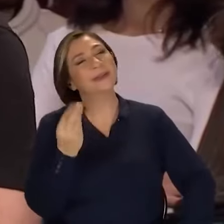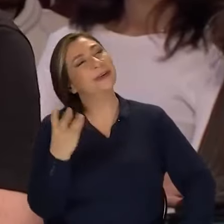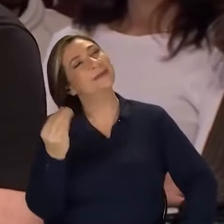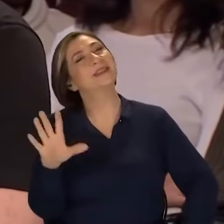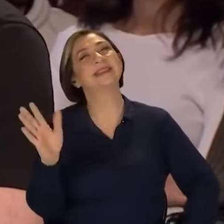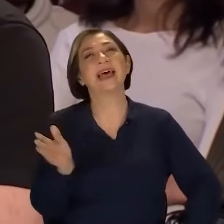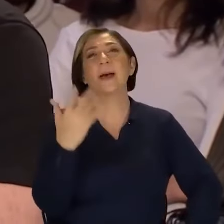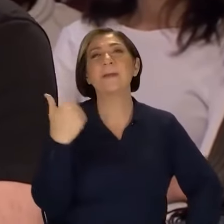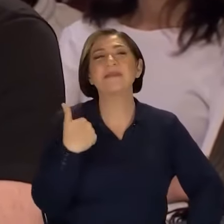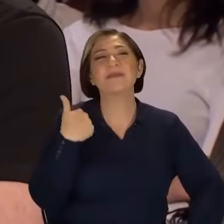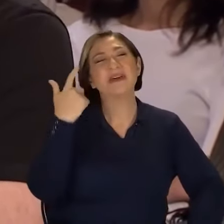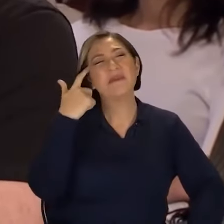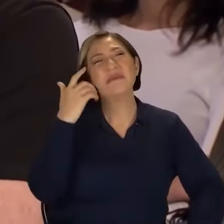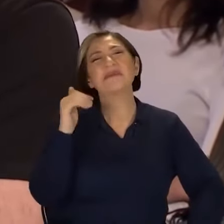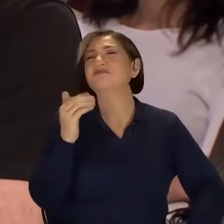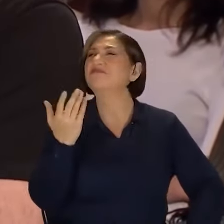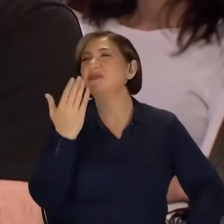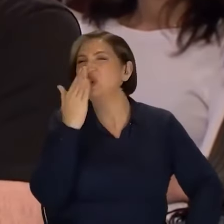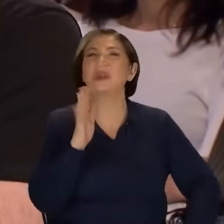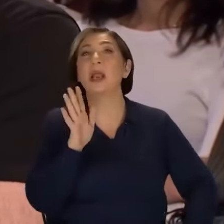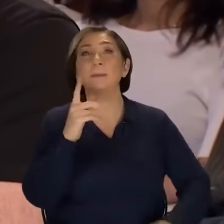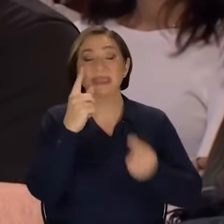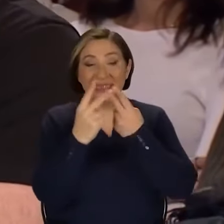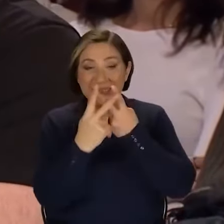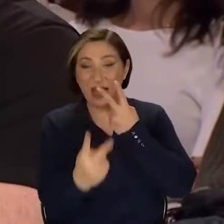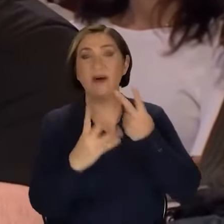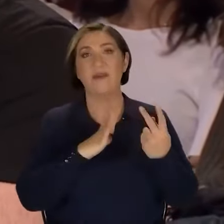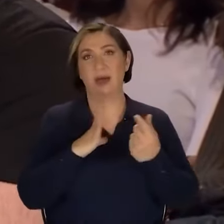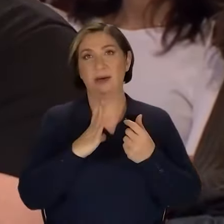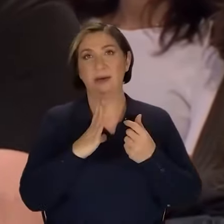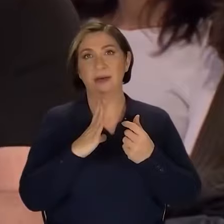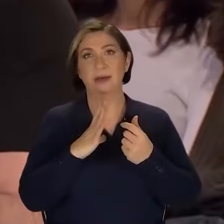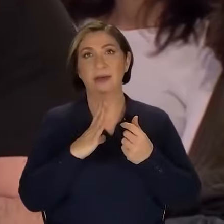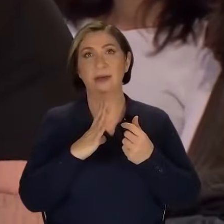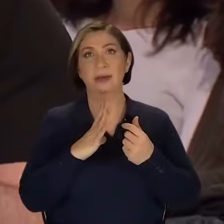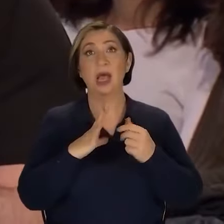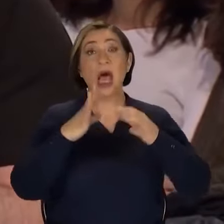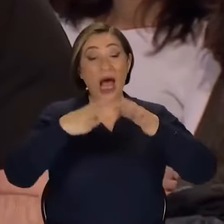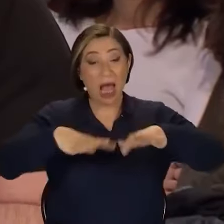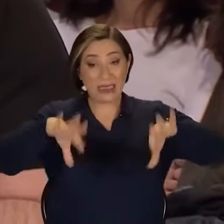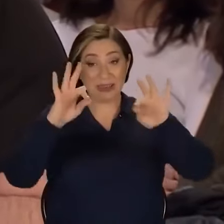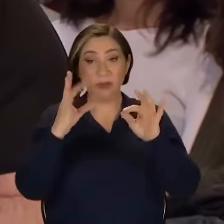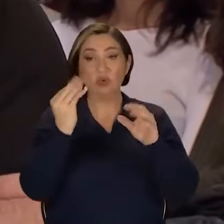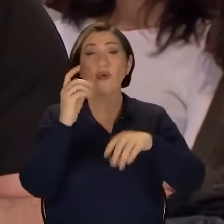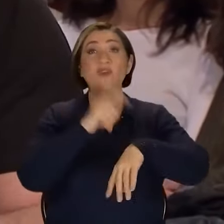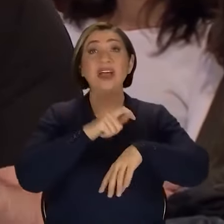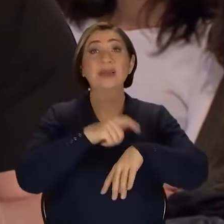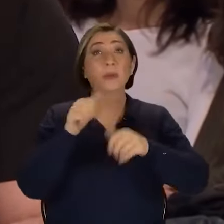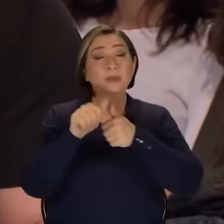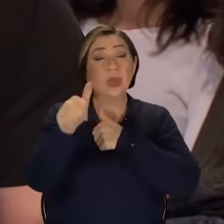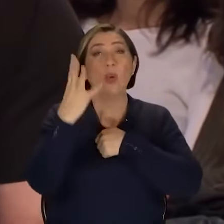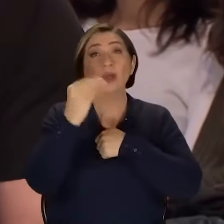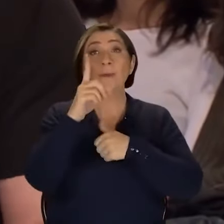olmazsa pek Ben tutmadım ama falan yani bir sıraya diziyoruz abi ve Eee Hazırlık falan çok vakit aldığı için